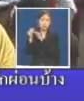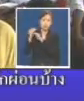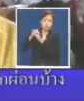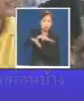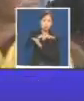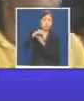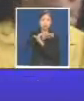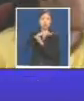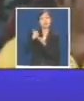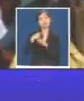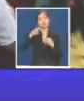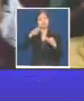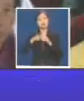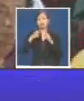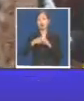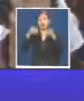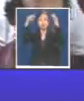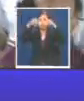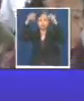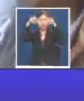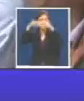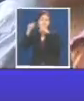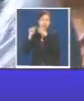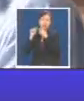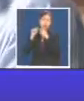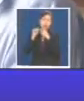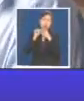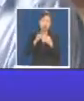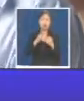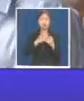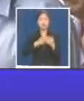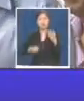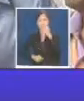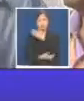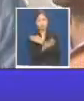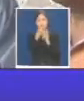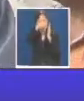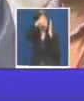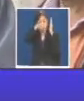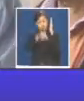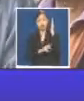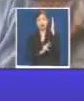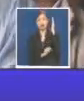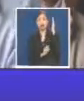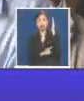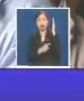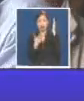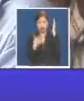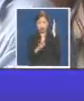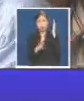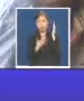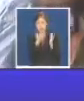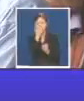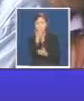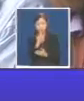าฝนตกมาอย่างต่อเนื่องผมมีโอกาสเดินทางมาที่นครศรีธรรมราชแล้วรอบหนึ่งนะครับเพื่อที่จะมาติดต